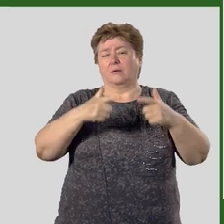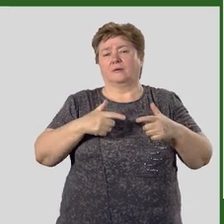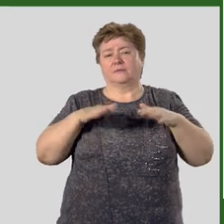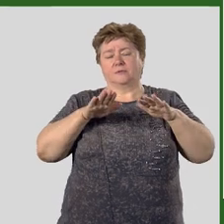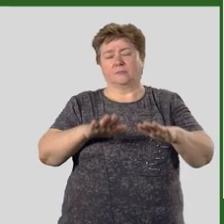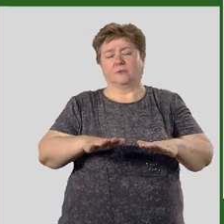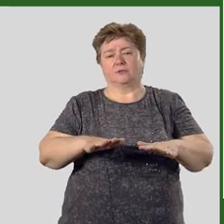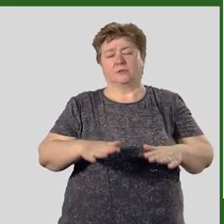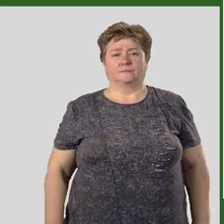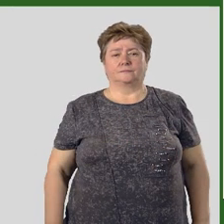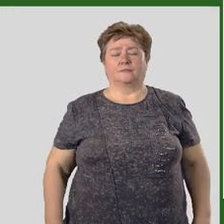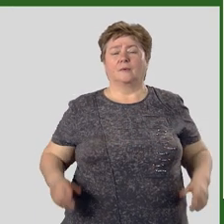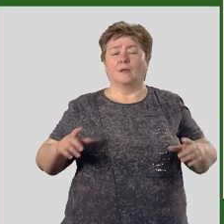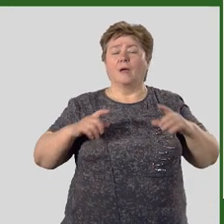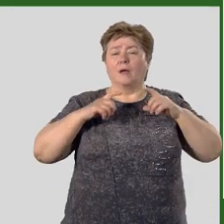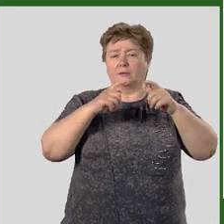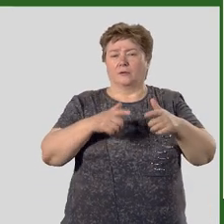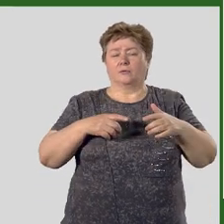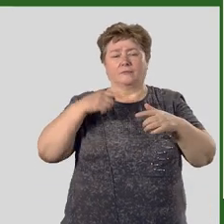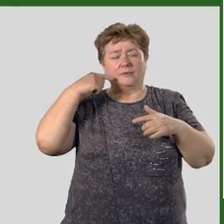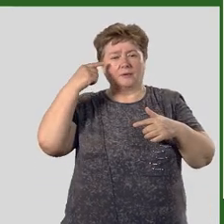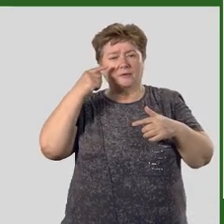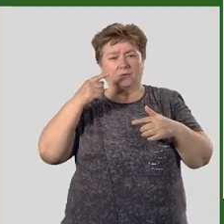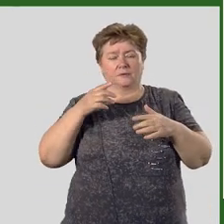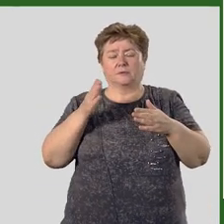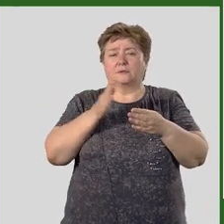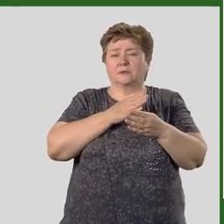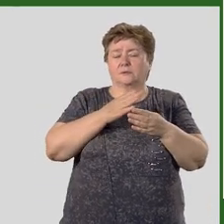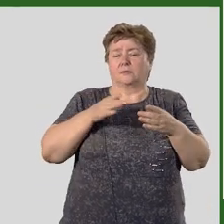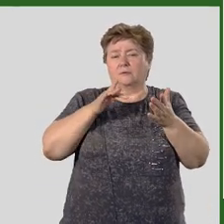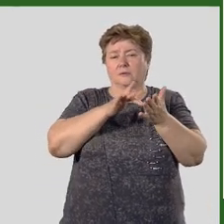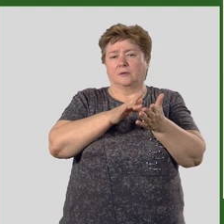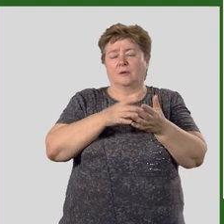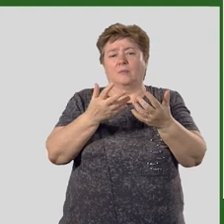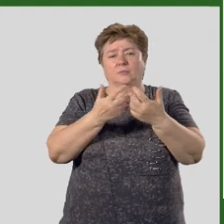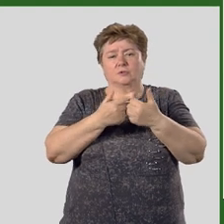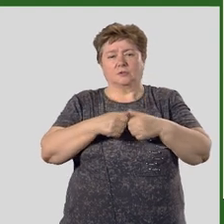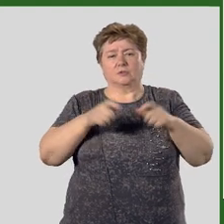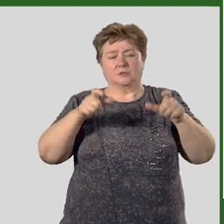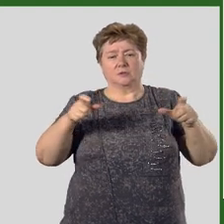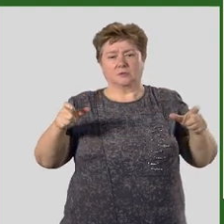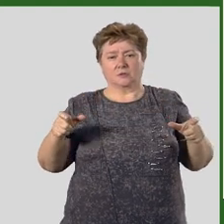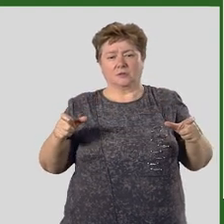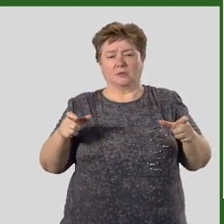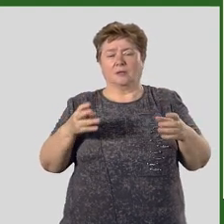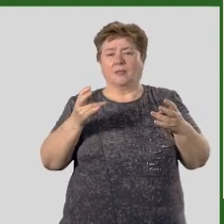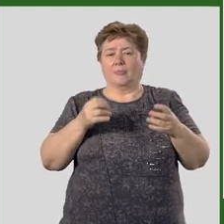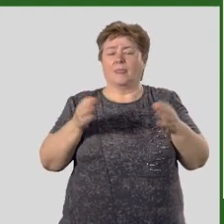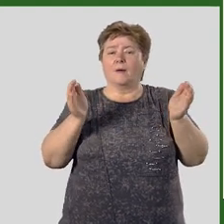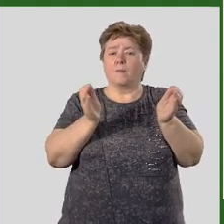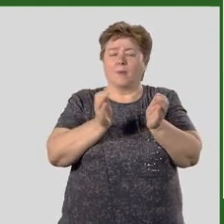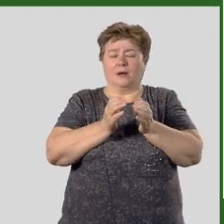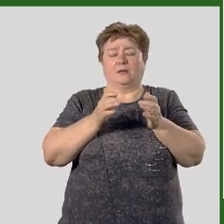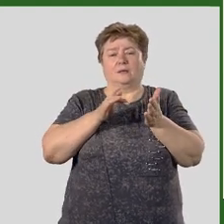экономико-географическое положение. Географы Кыргызстана классифицируют города по численности населения на